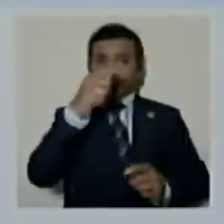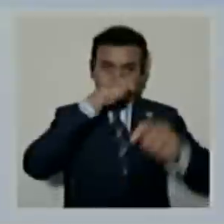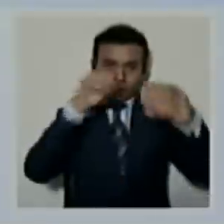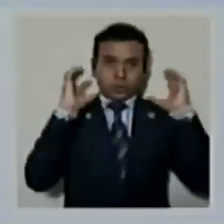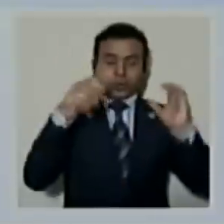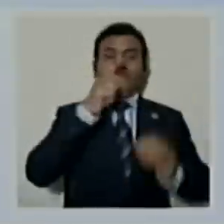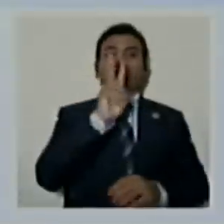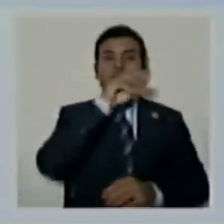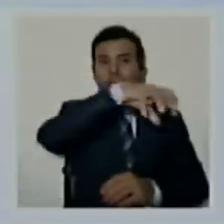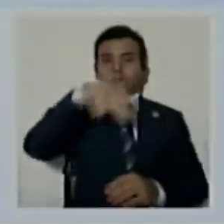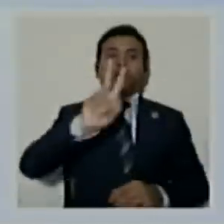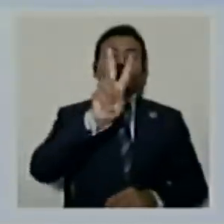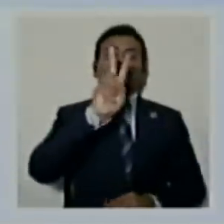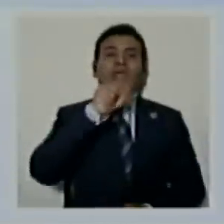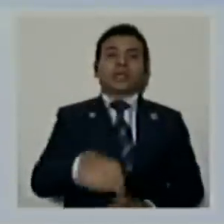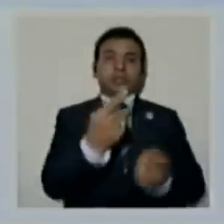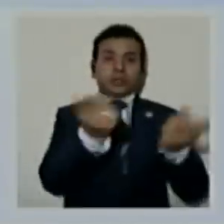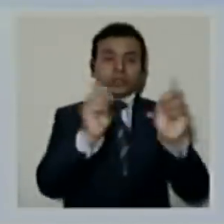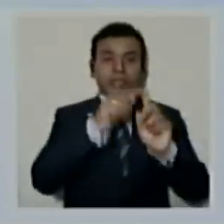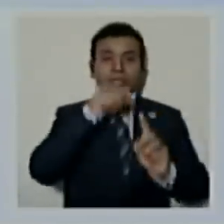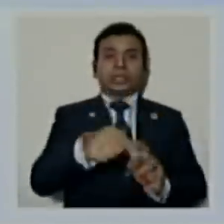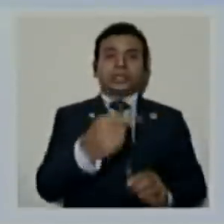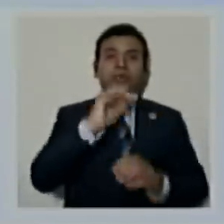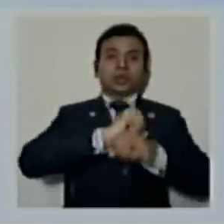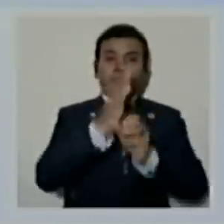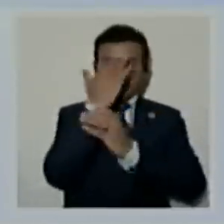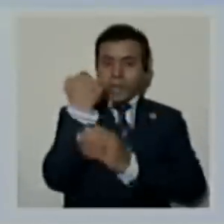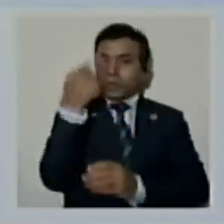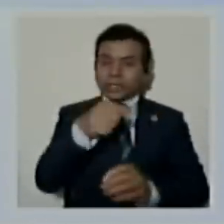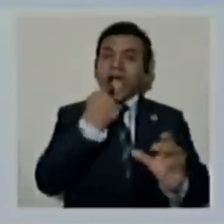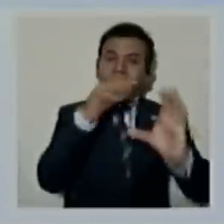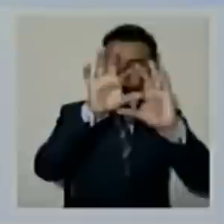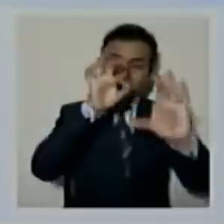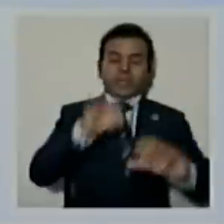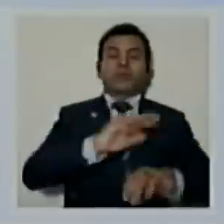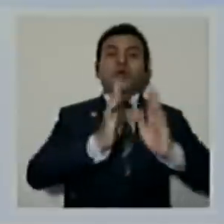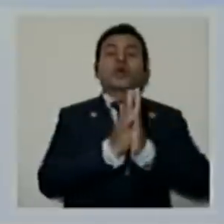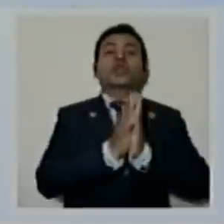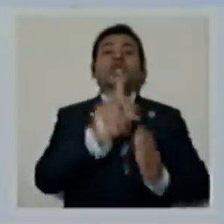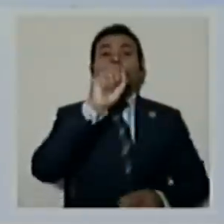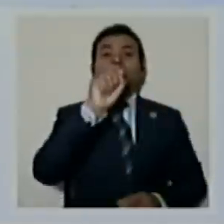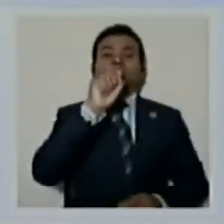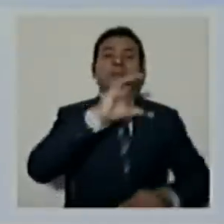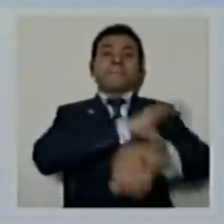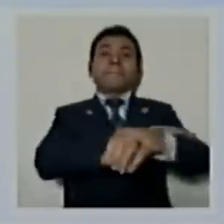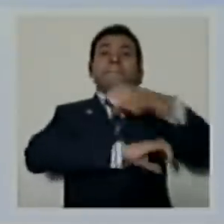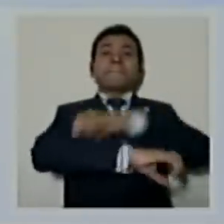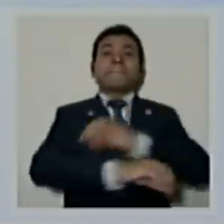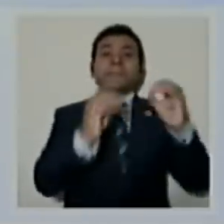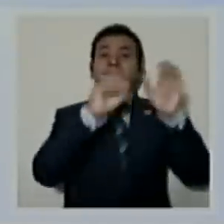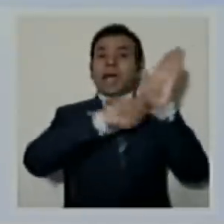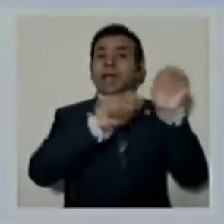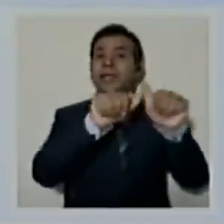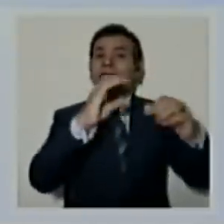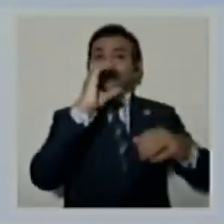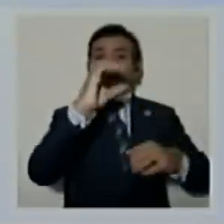স্পেশালাইজড হসপিটাল, সেখানে 1টি বুথের মাধ্যমে নমুনা সংগ্রহ করছে, এবং নারায়ণগঞ্জ সিটি কর্পোরেশনে তারা 2টি বুথের মাধ্যমে নমুনা সংগ্রহ করছে। এই 10টি বুথ